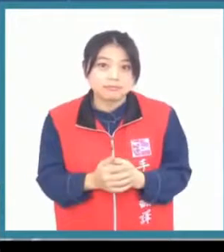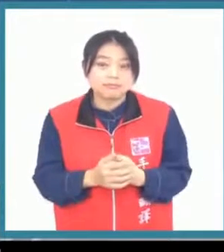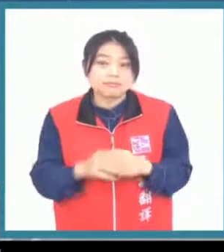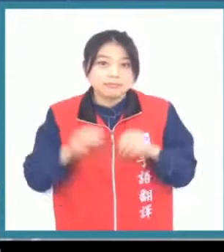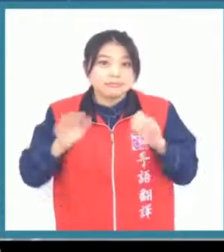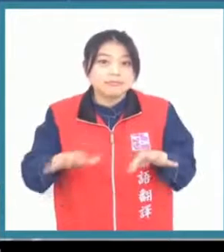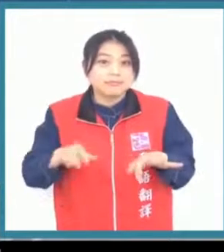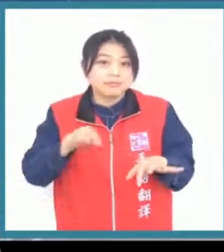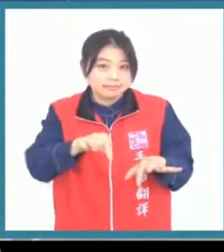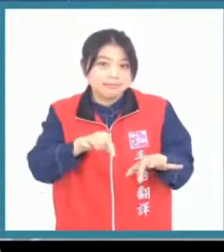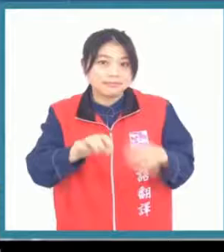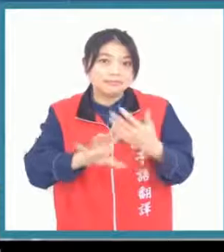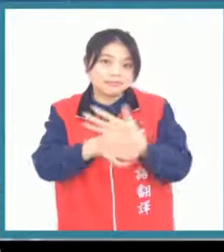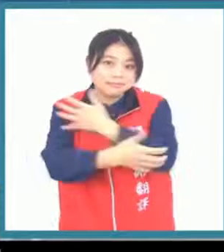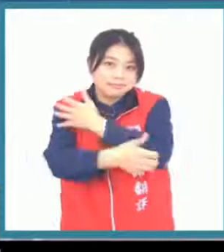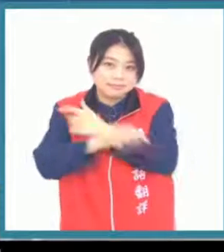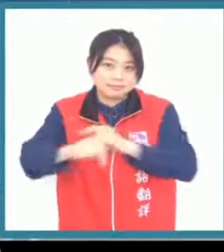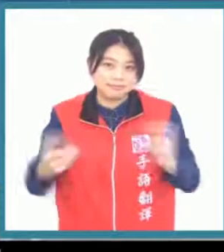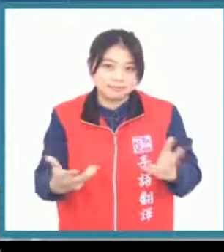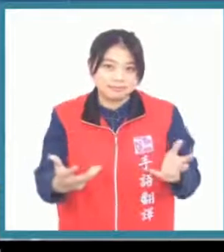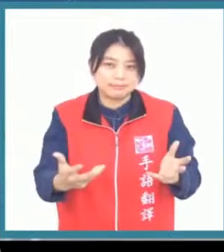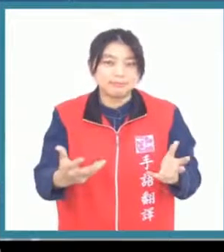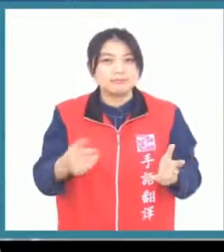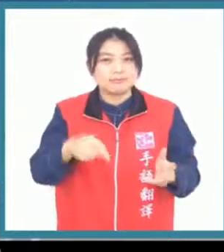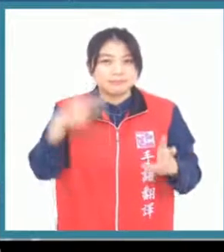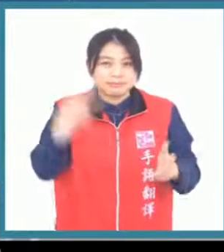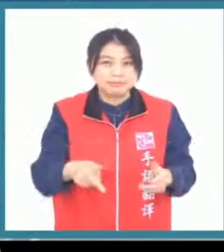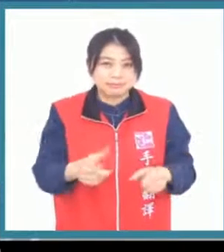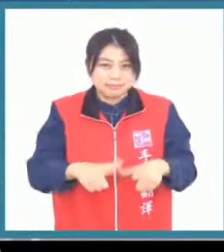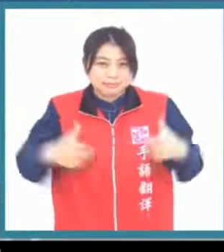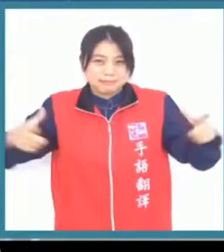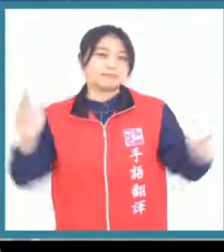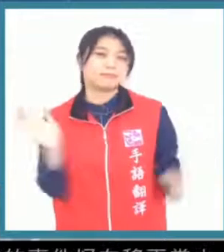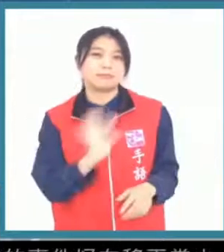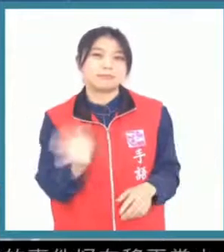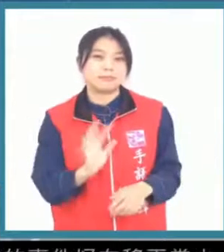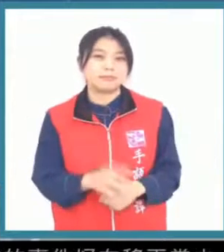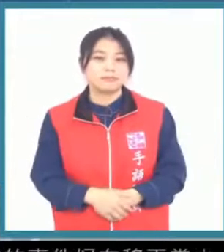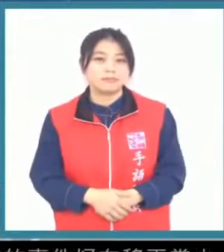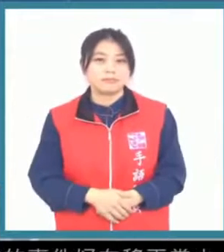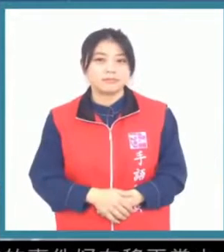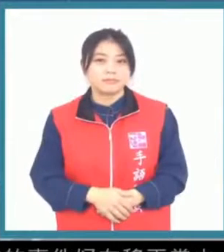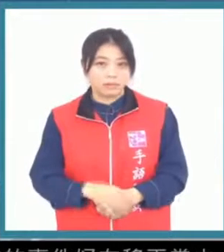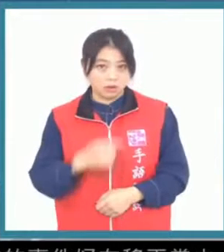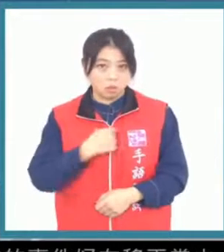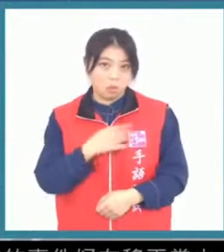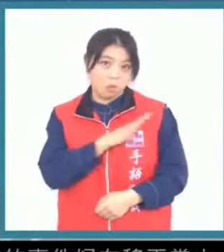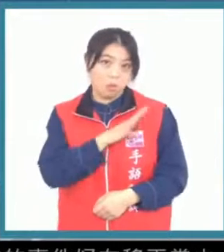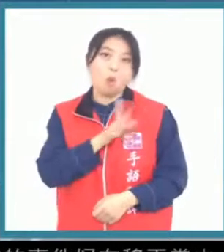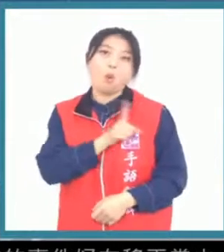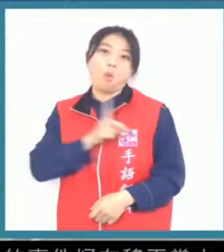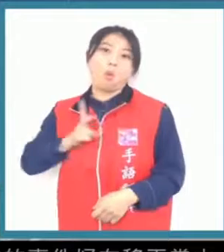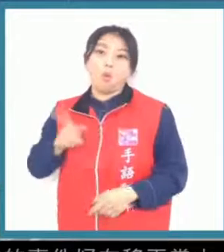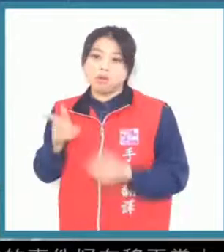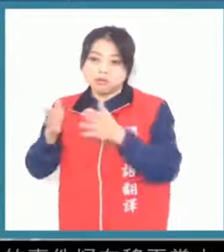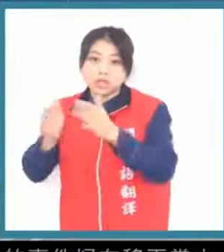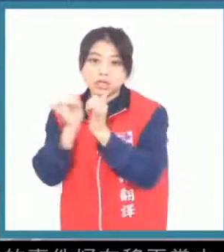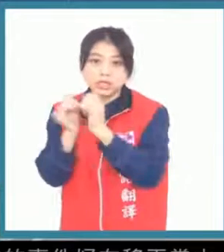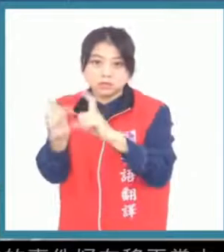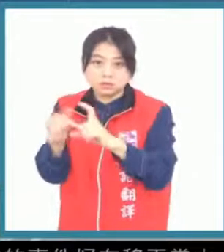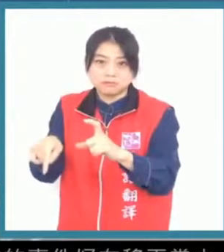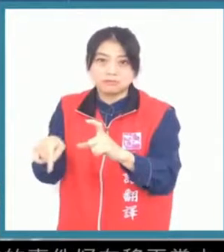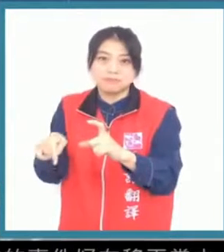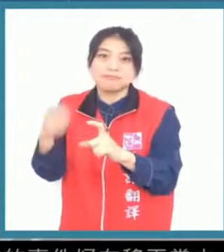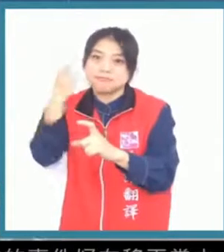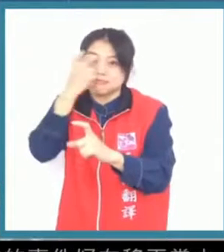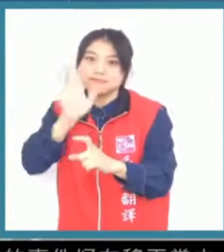这一次的事件在移工当中不要群聚感染。那当然我们也进行了社区扩大裁检，针对移